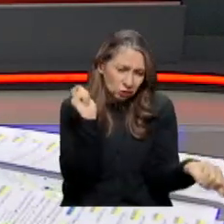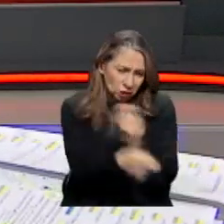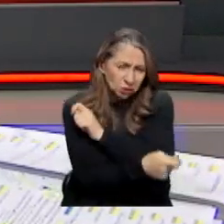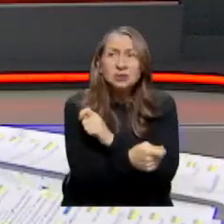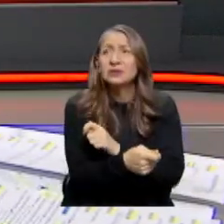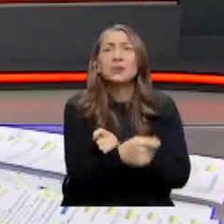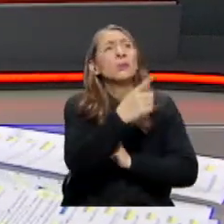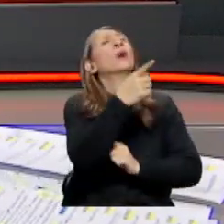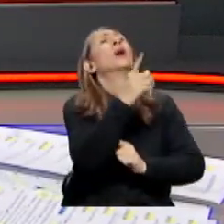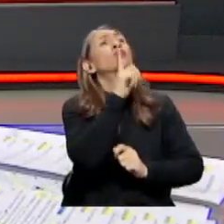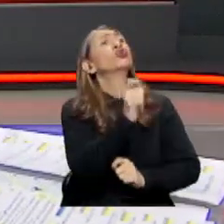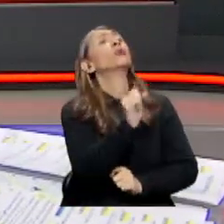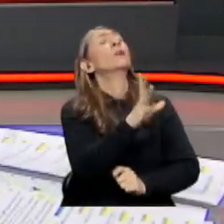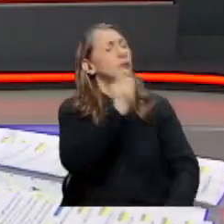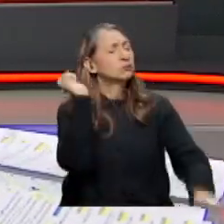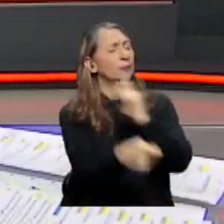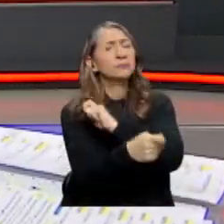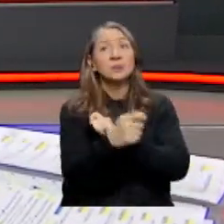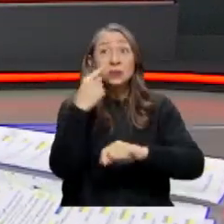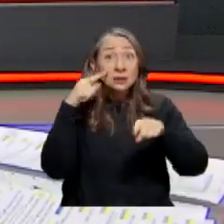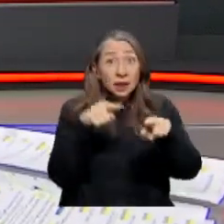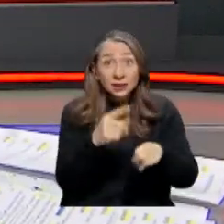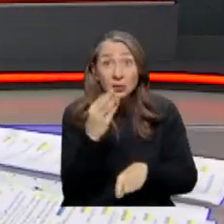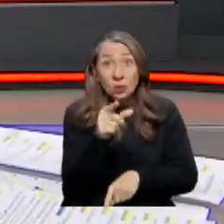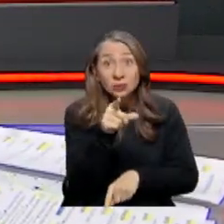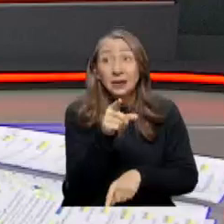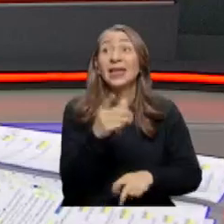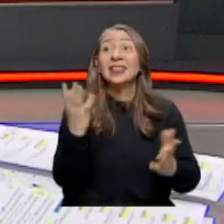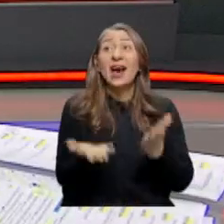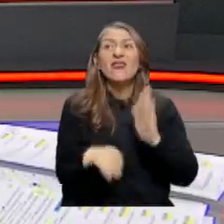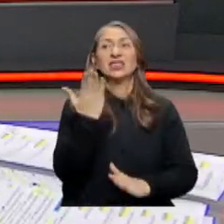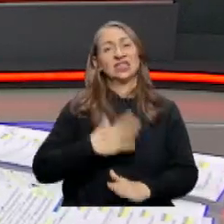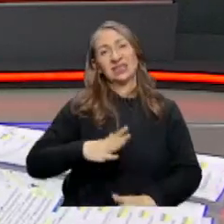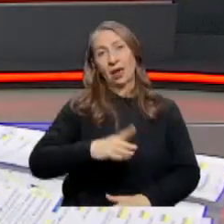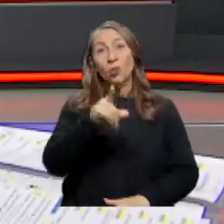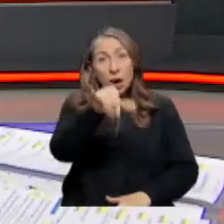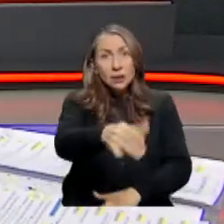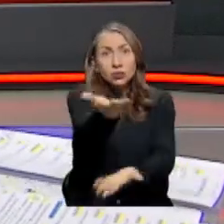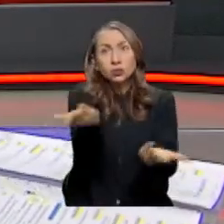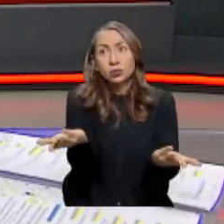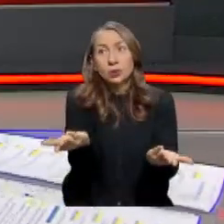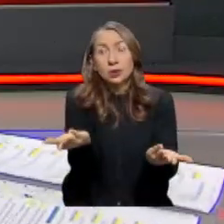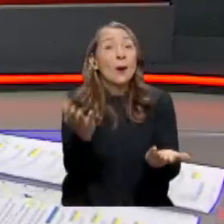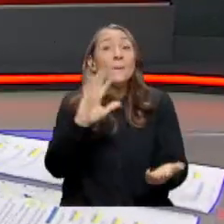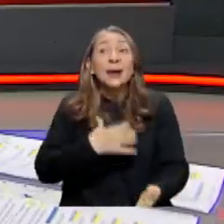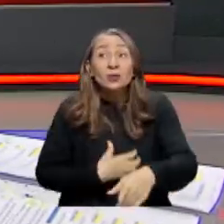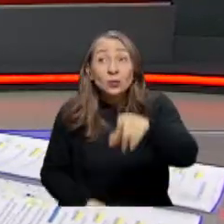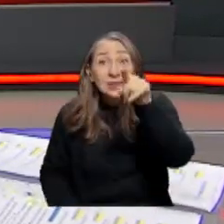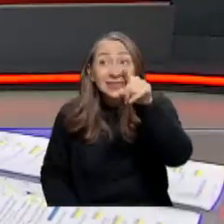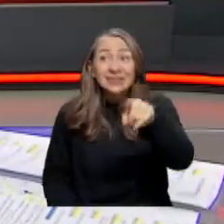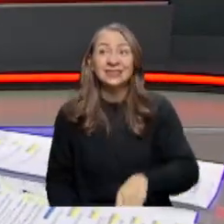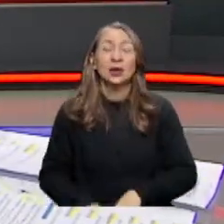Değiştirirsiniz, onu da değiştirirsiniz. Bu kadar basit, takipçisi olun. Ve daha fazlasını isteyin. Bunu hak ediyorsunuz çünkü patron